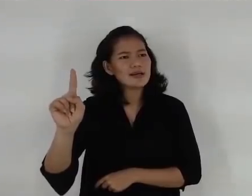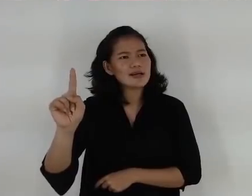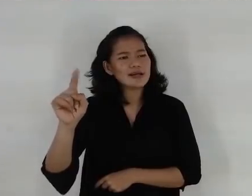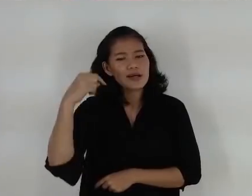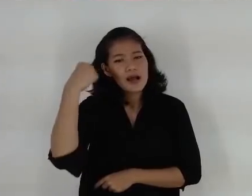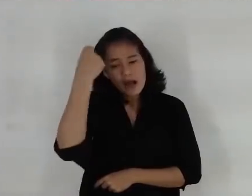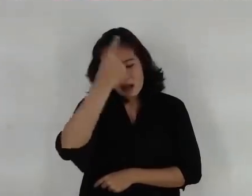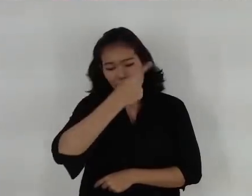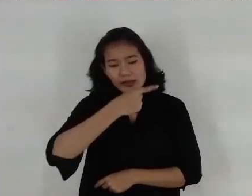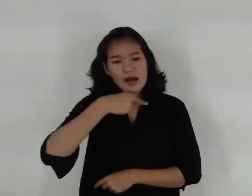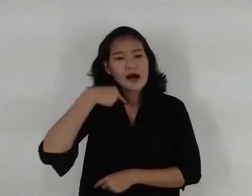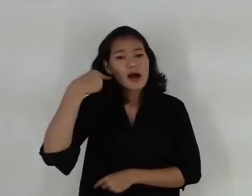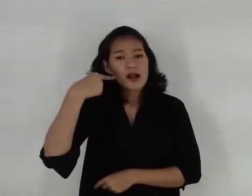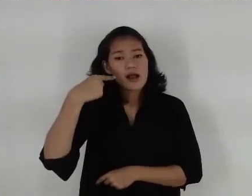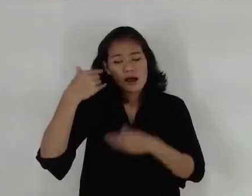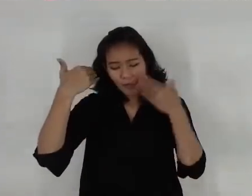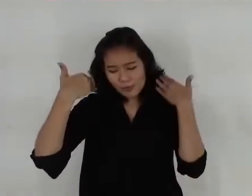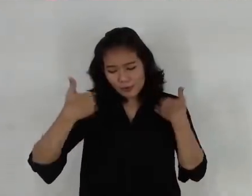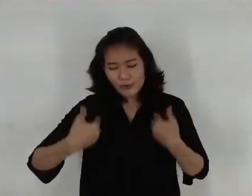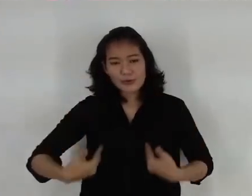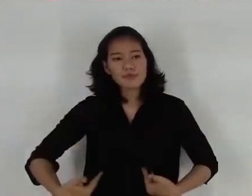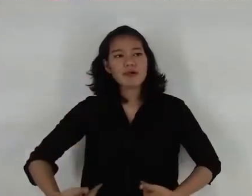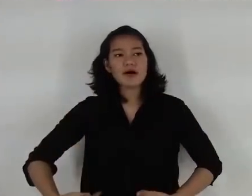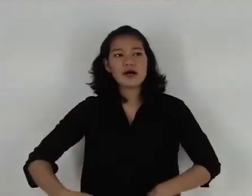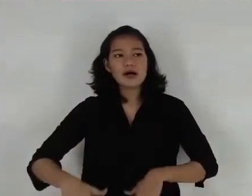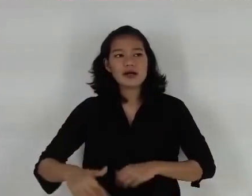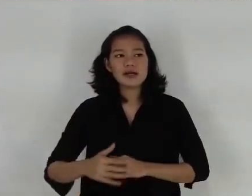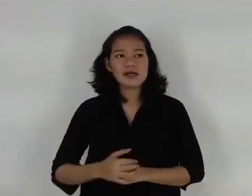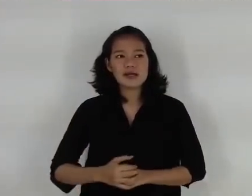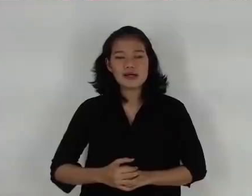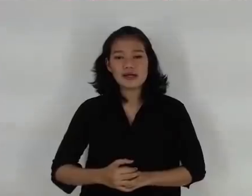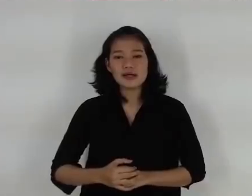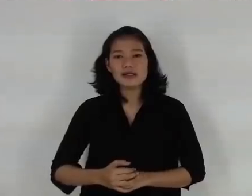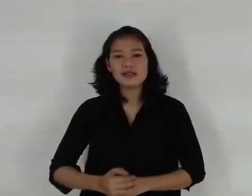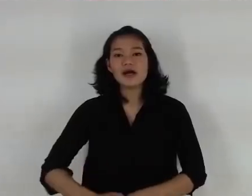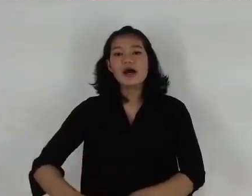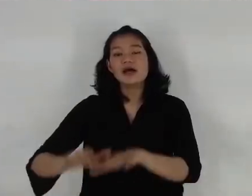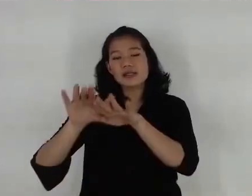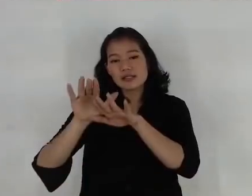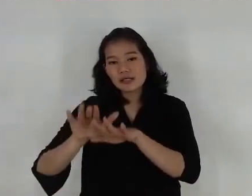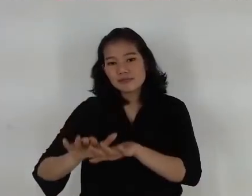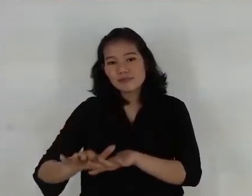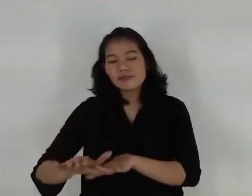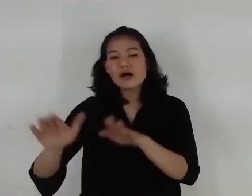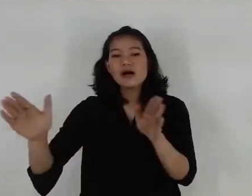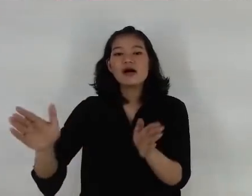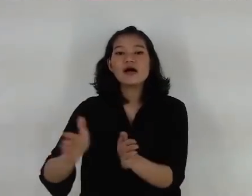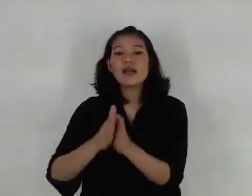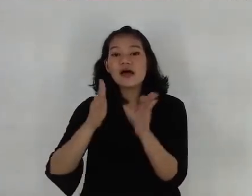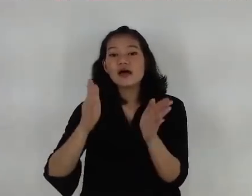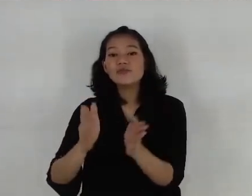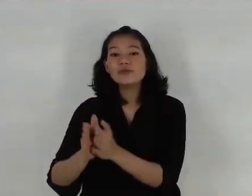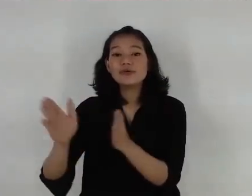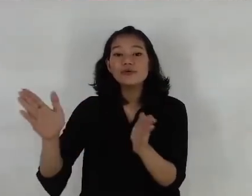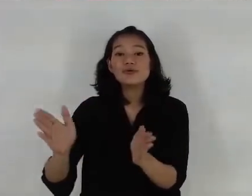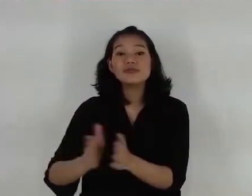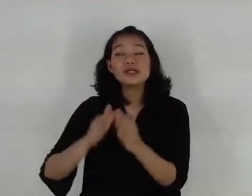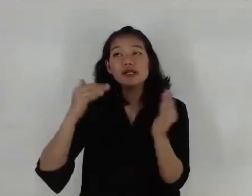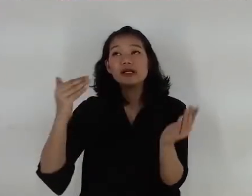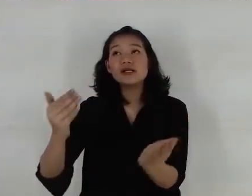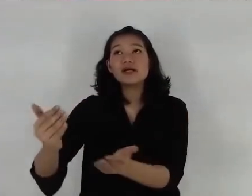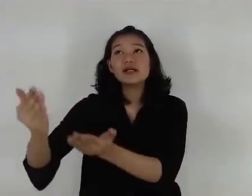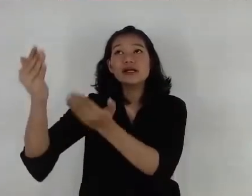sendiri melalui ulih sembah dan